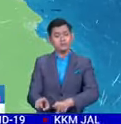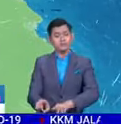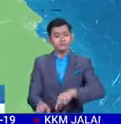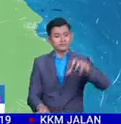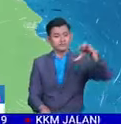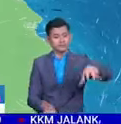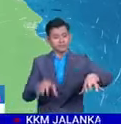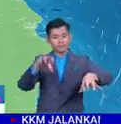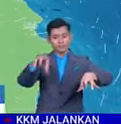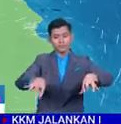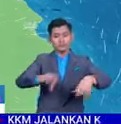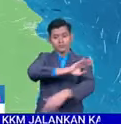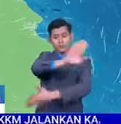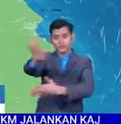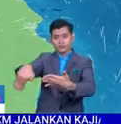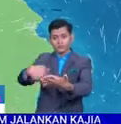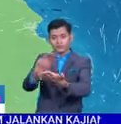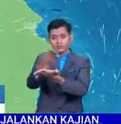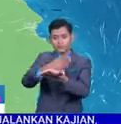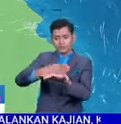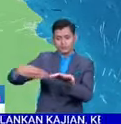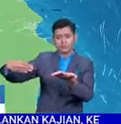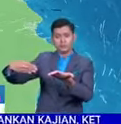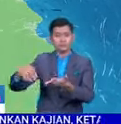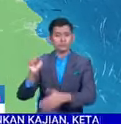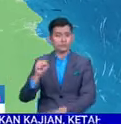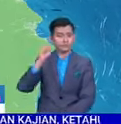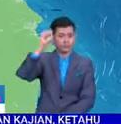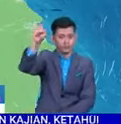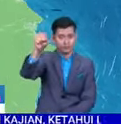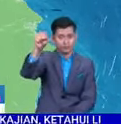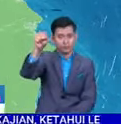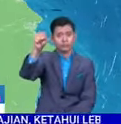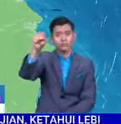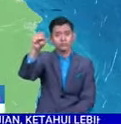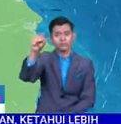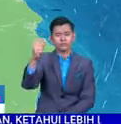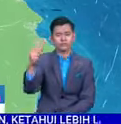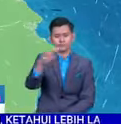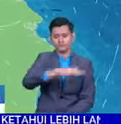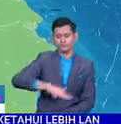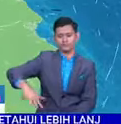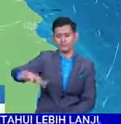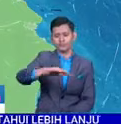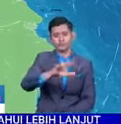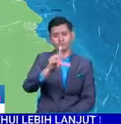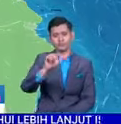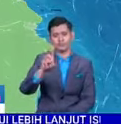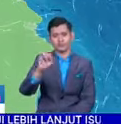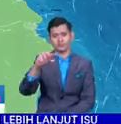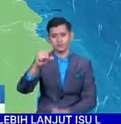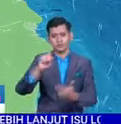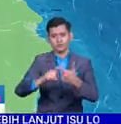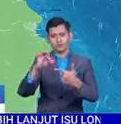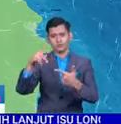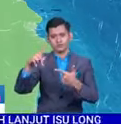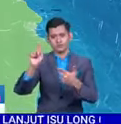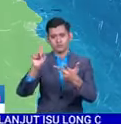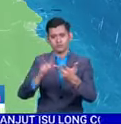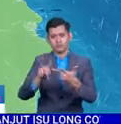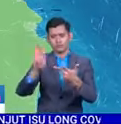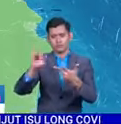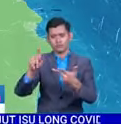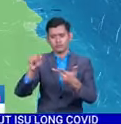tempat melibatkan hampir ke semua bahagian di Sabah, termasuklah di sekitar bahagian Limbang, Kapit,